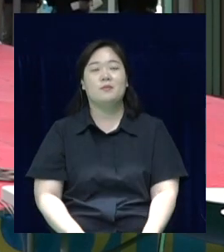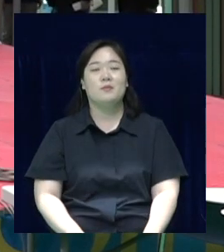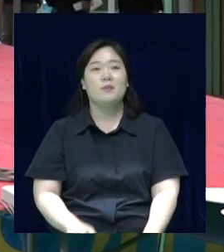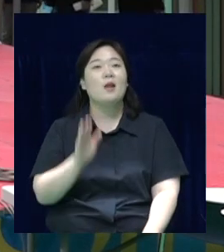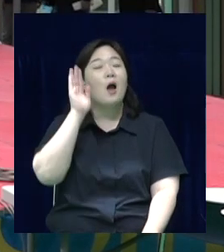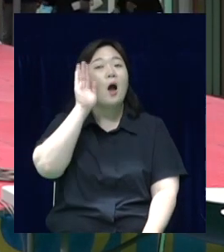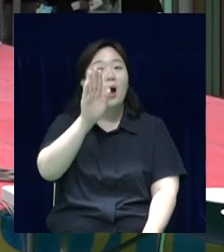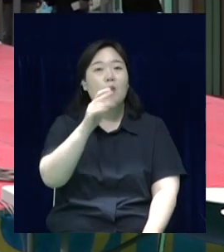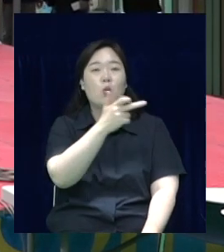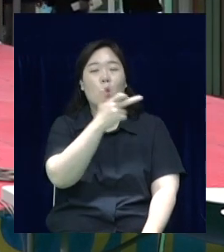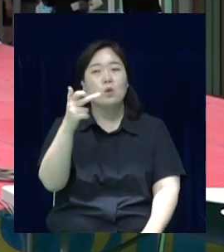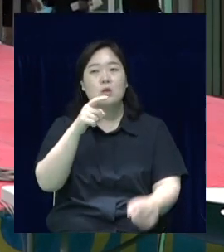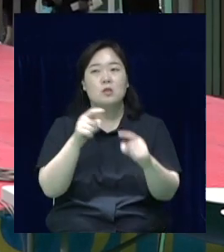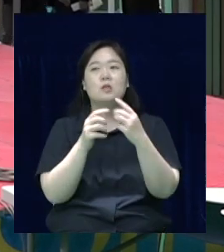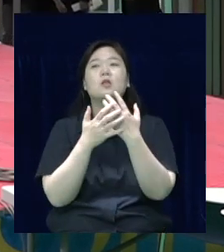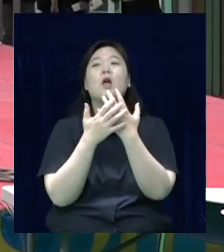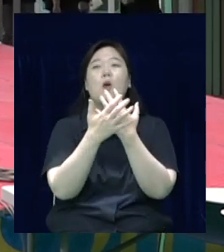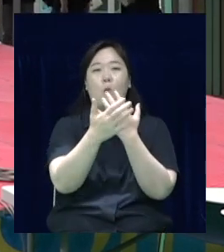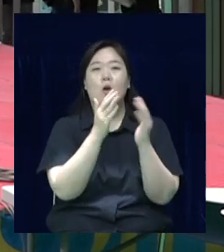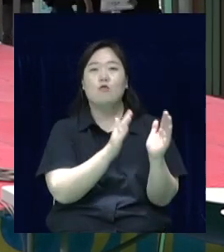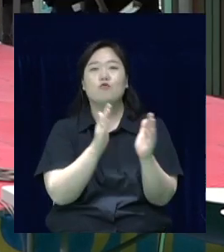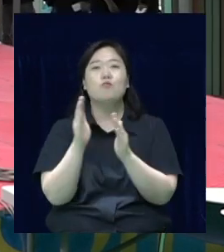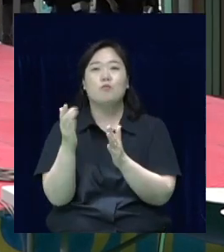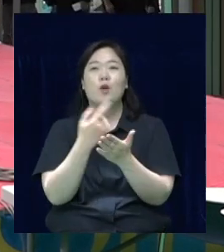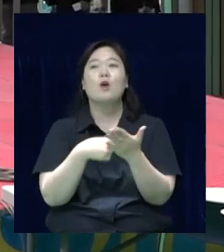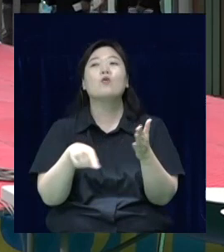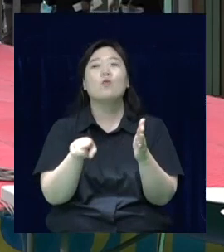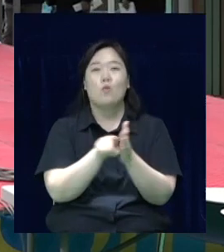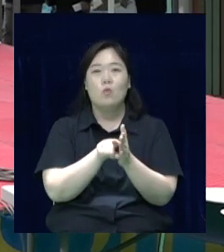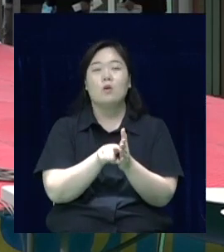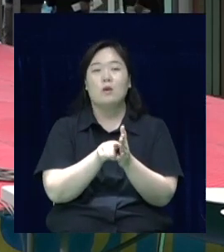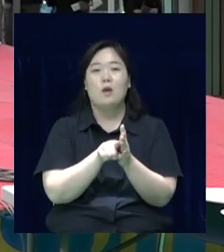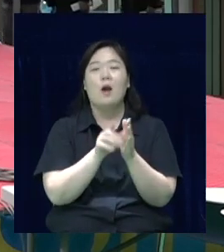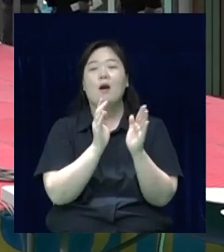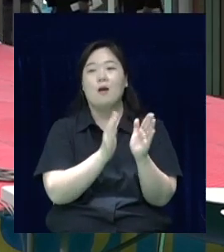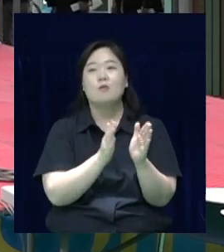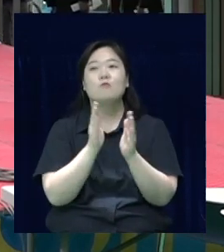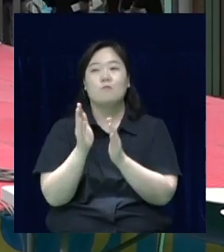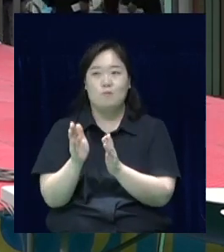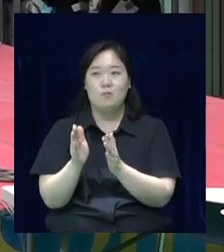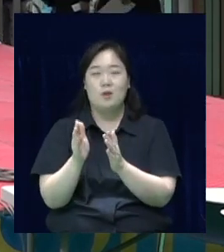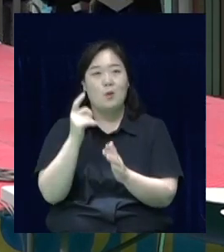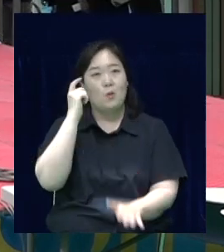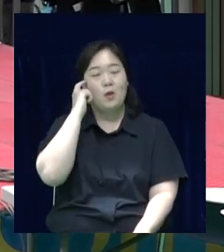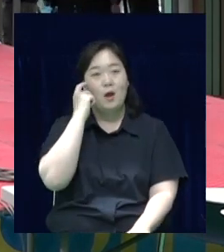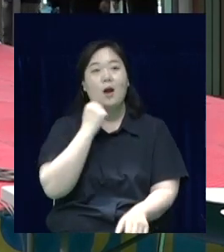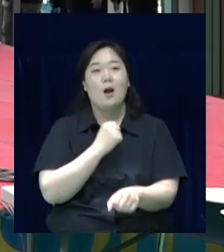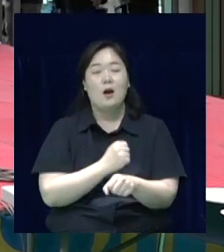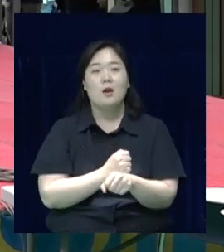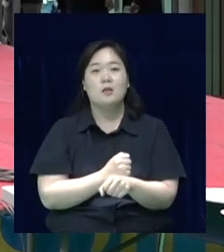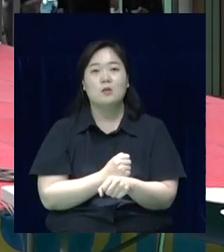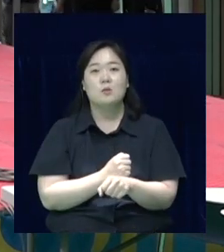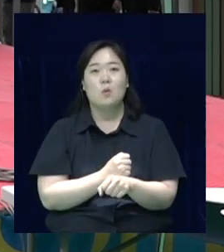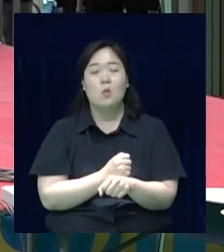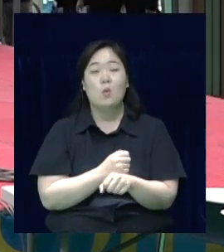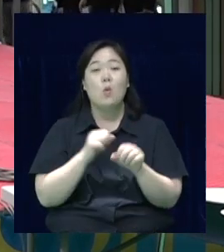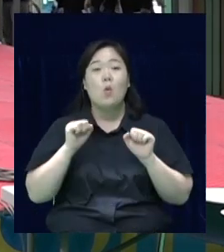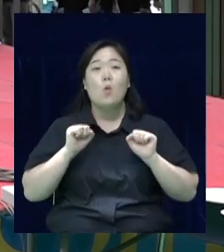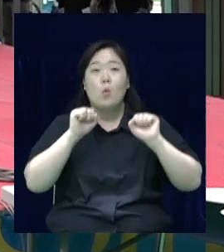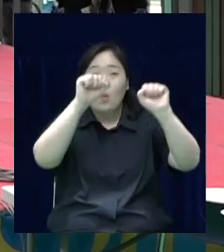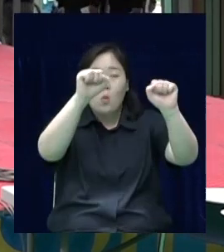이 큰 대회를 위해서 준비해 나가는 과정이라고 생각하면 될 것 같고요. 웨이트리프팅에 대해서 소개를 또 간략하게 부탁드릴게요.